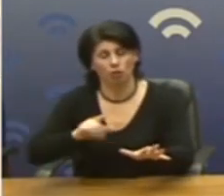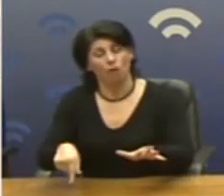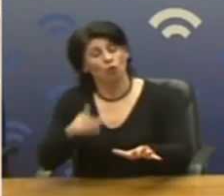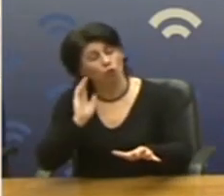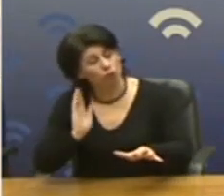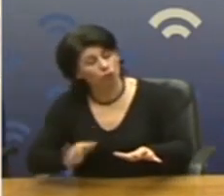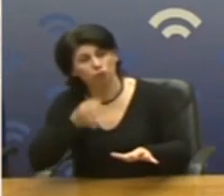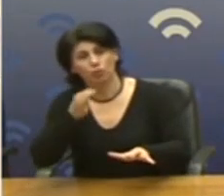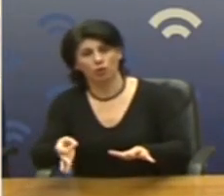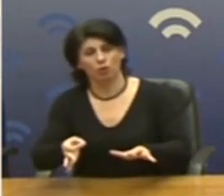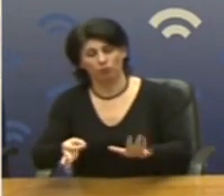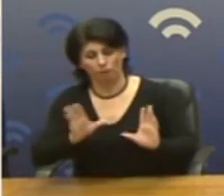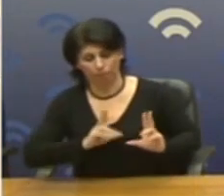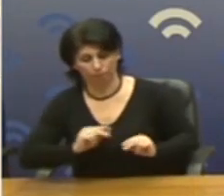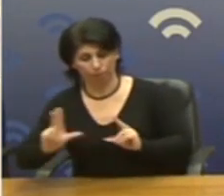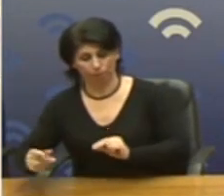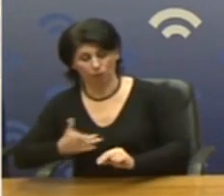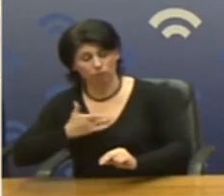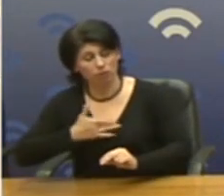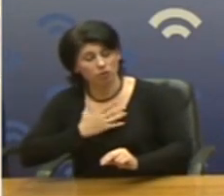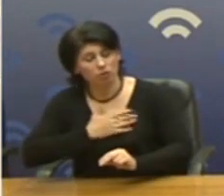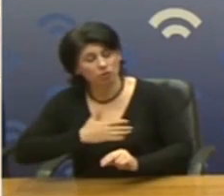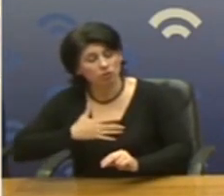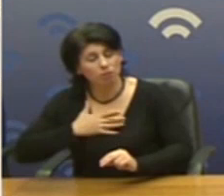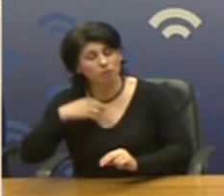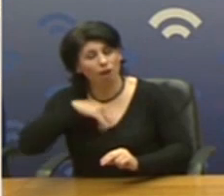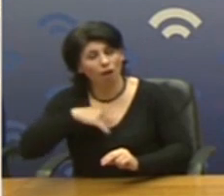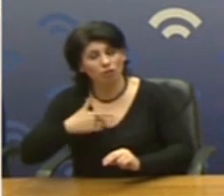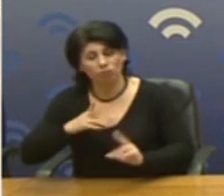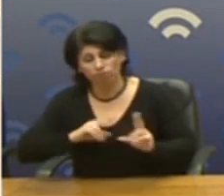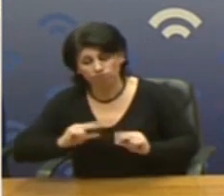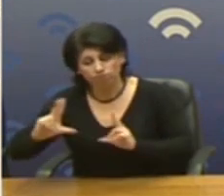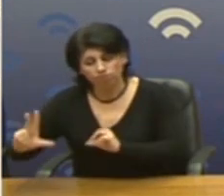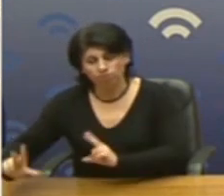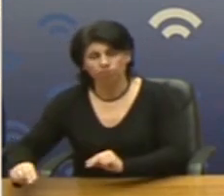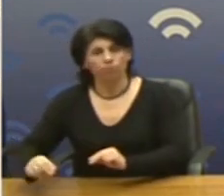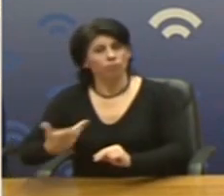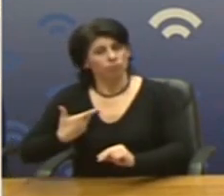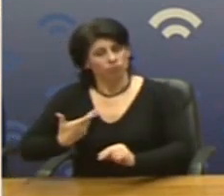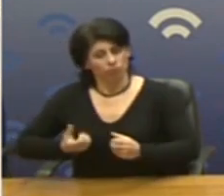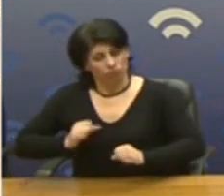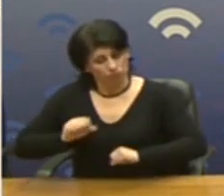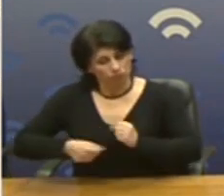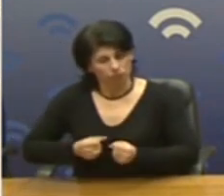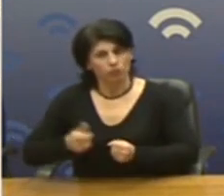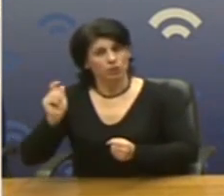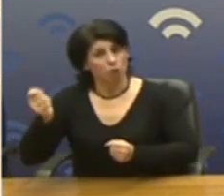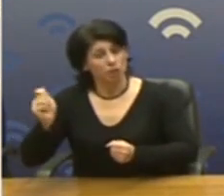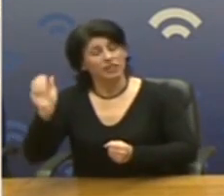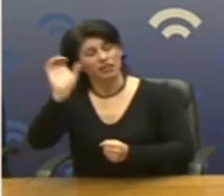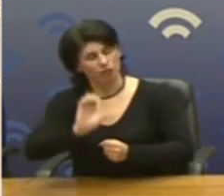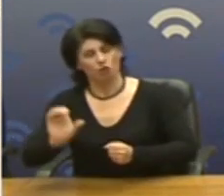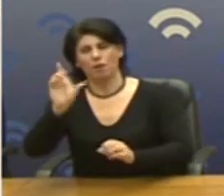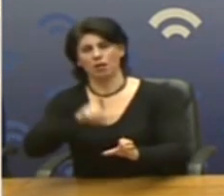η ομοψυχία των εργαζομένων, του λαού, απέναντι στις διάφορες πολιτικές και της Ευρωπαϊκής